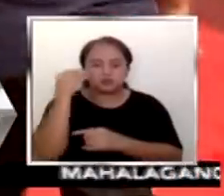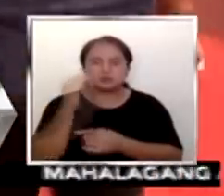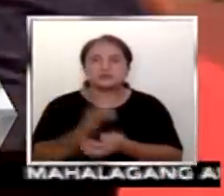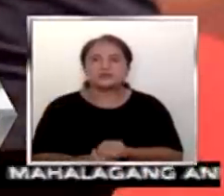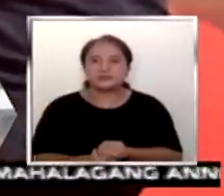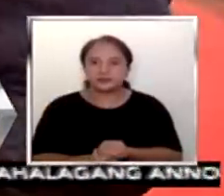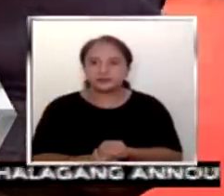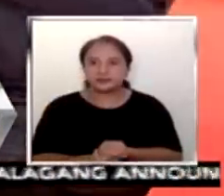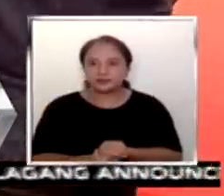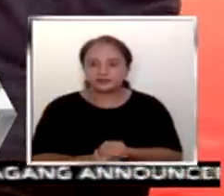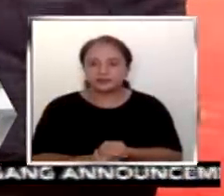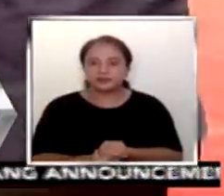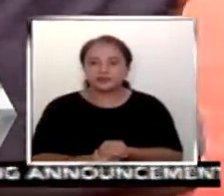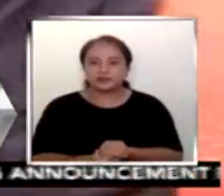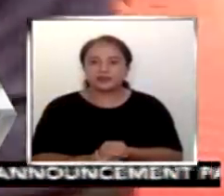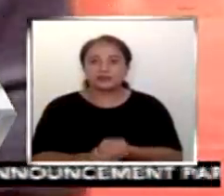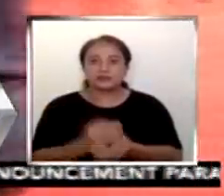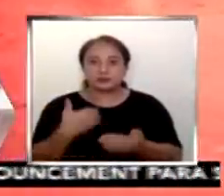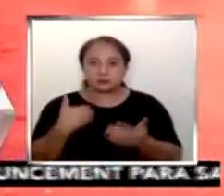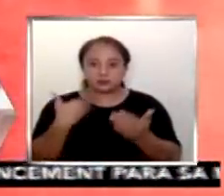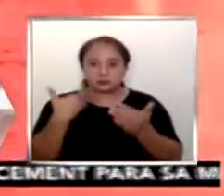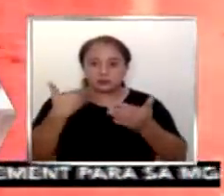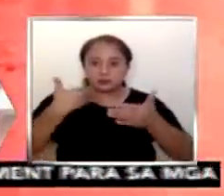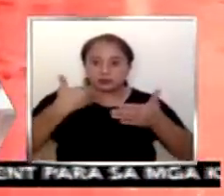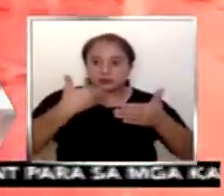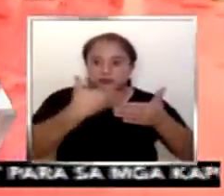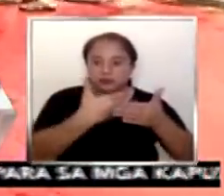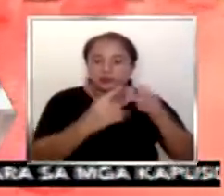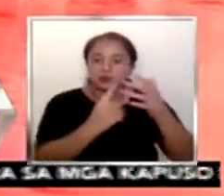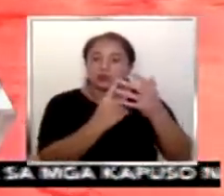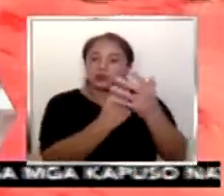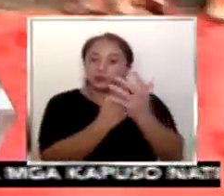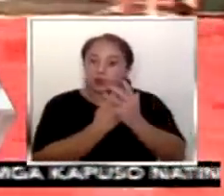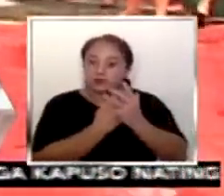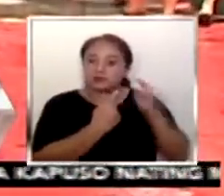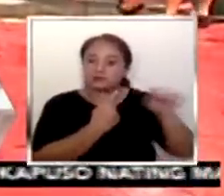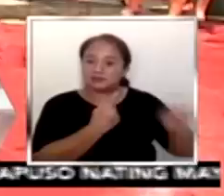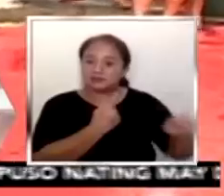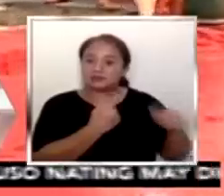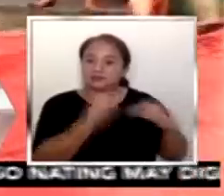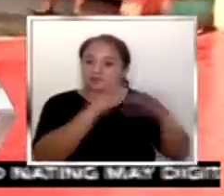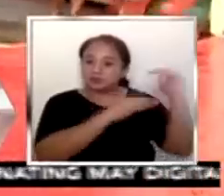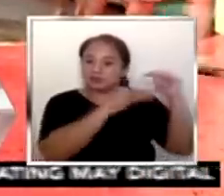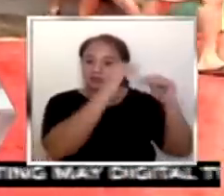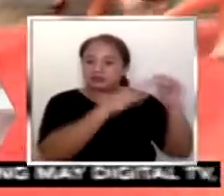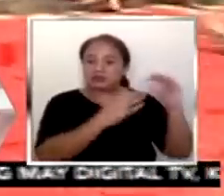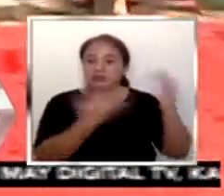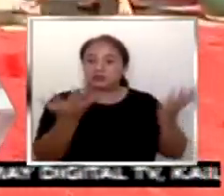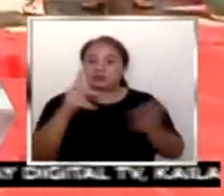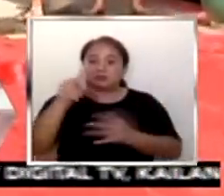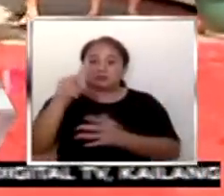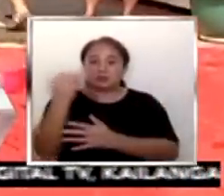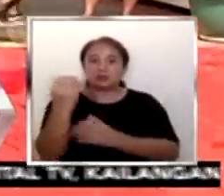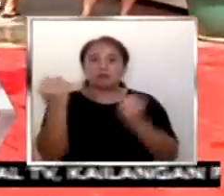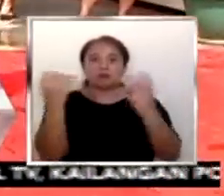Parating pa lang kami sa quarantine facility para sa OFW sa Pasay City. Nasa labas na ang karamihan.